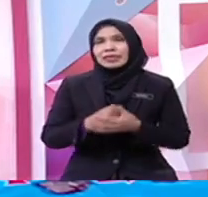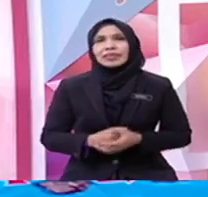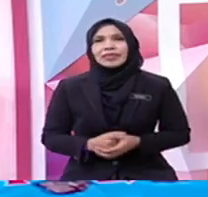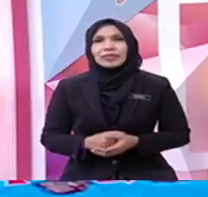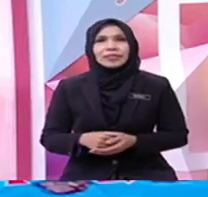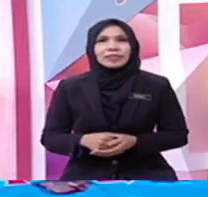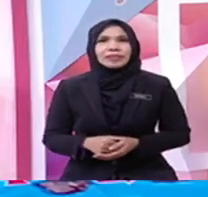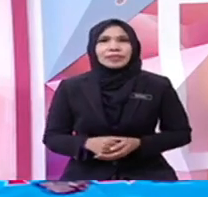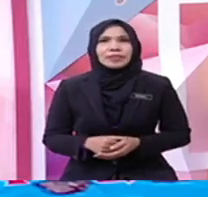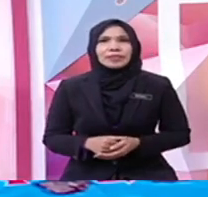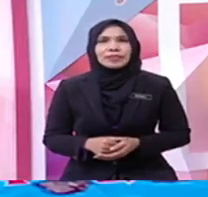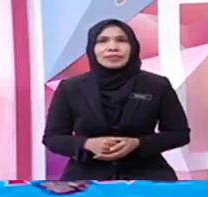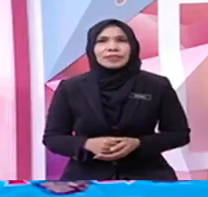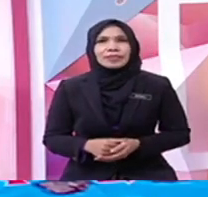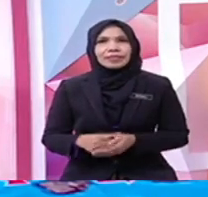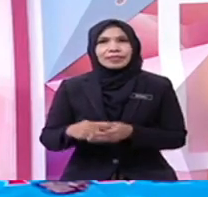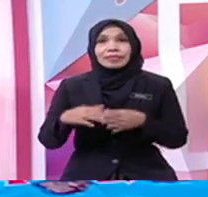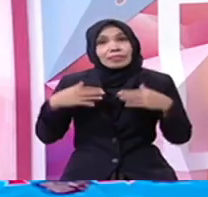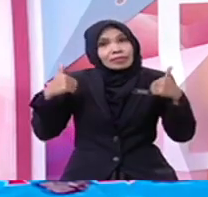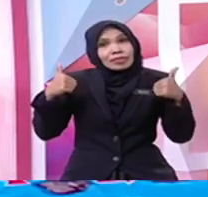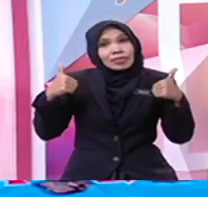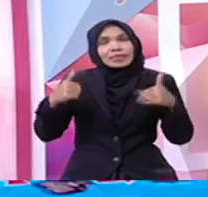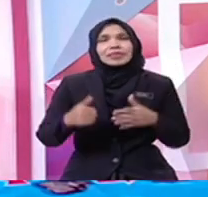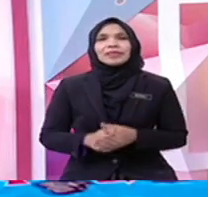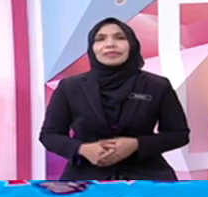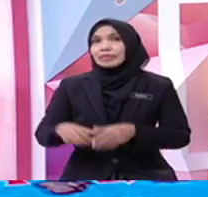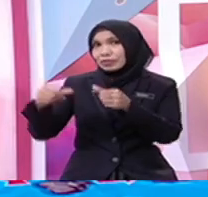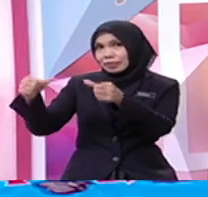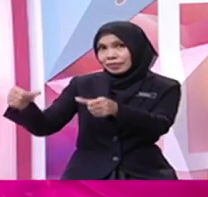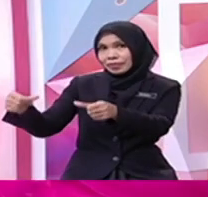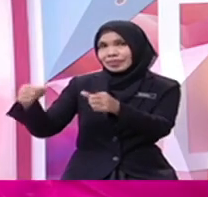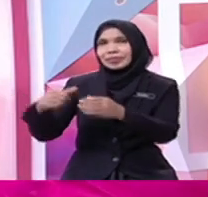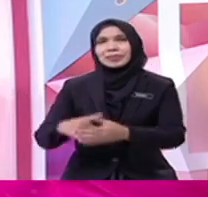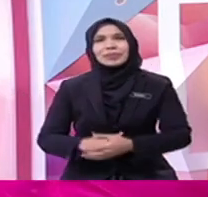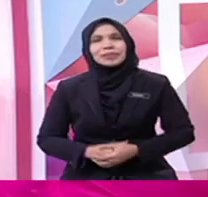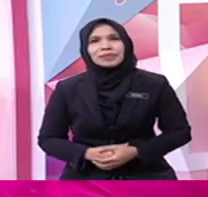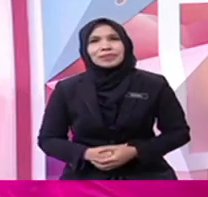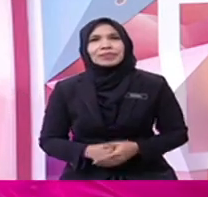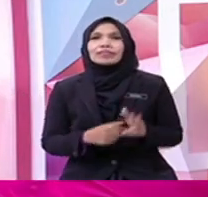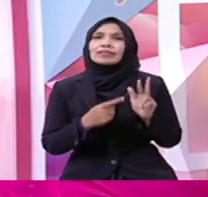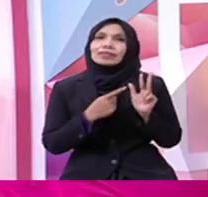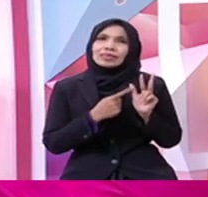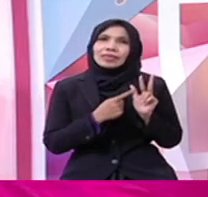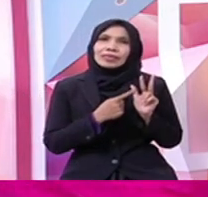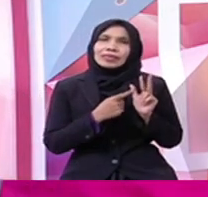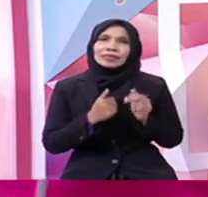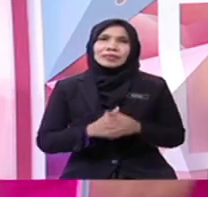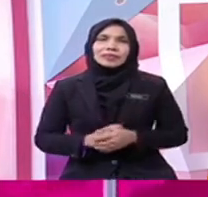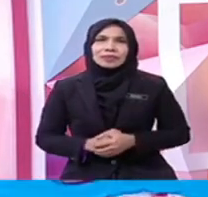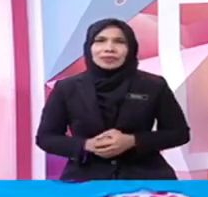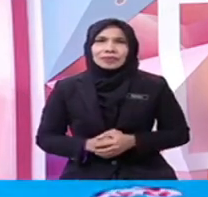Society sini kayaknya berhasil oke yang ketiga itu